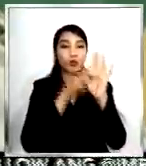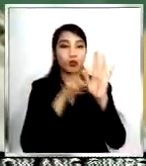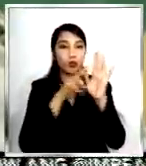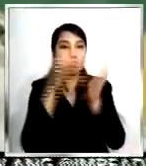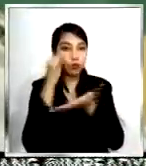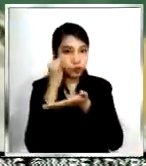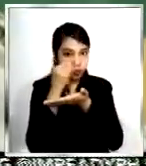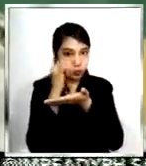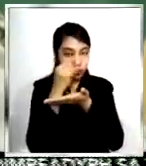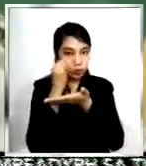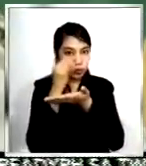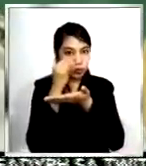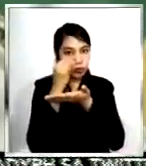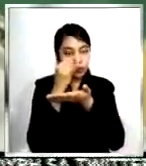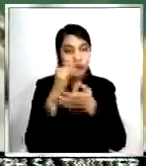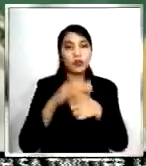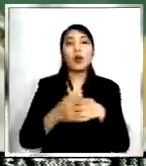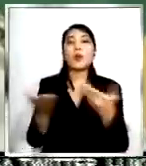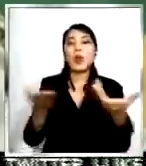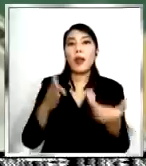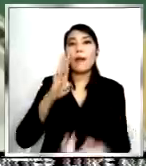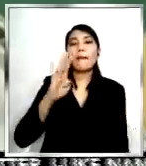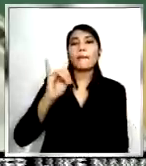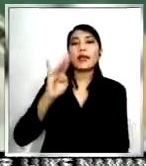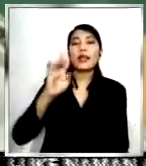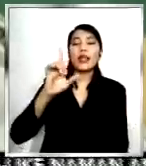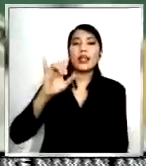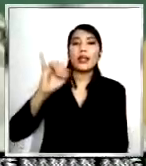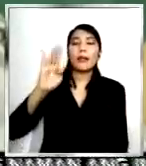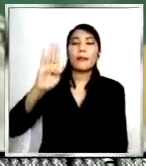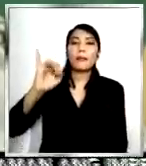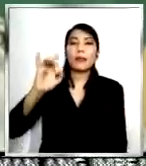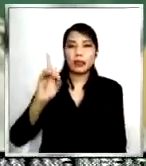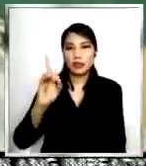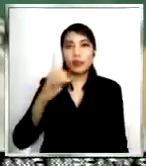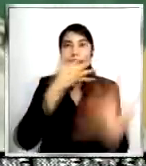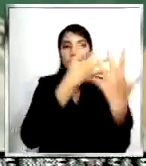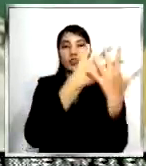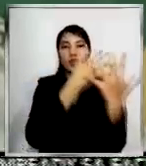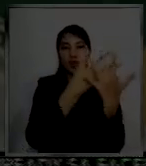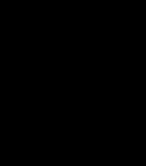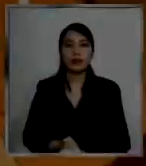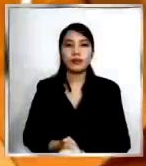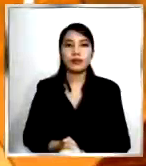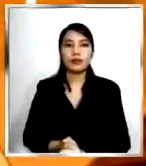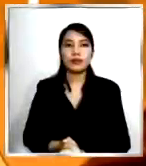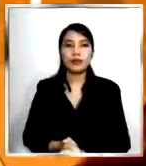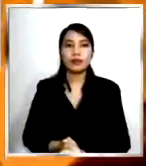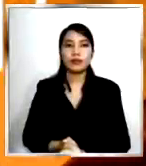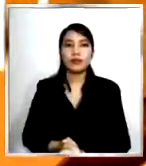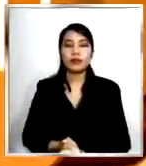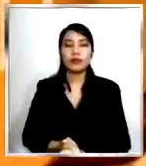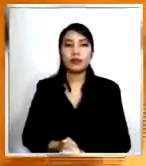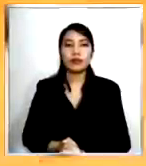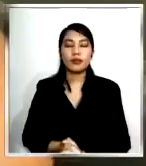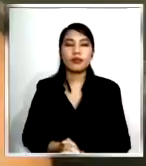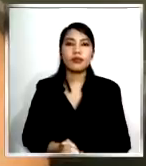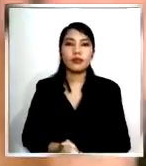compound ng Bilibid. Nakaranas siya ng pagdudumi at pagsusuka nitong mga nakaraang araw.